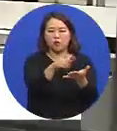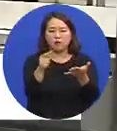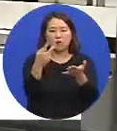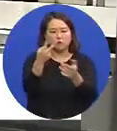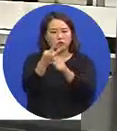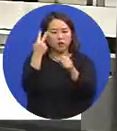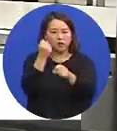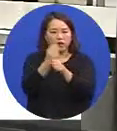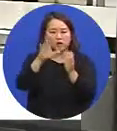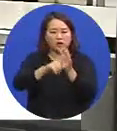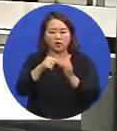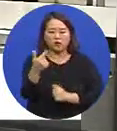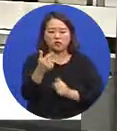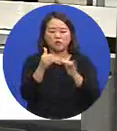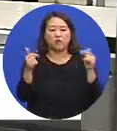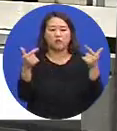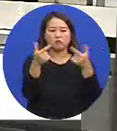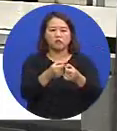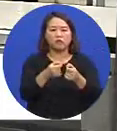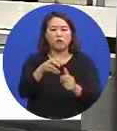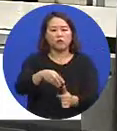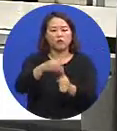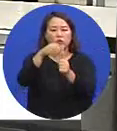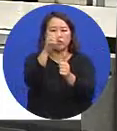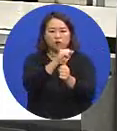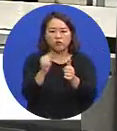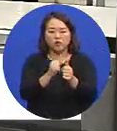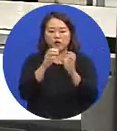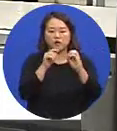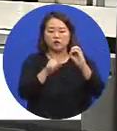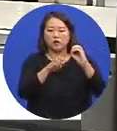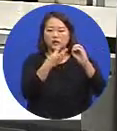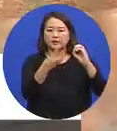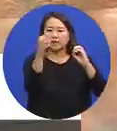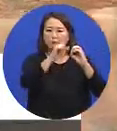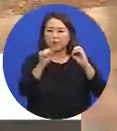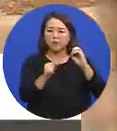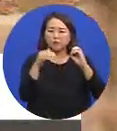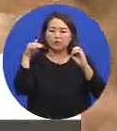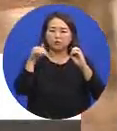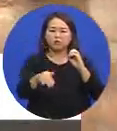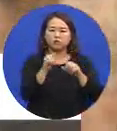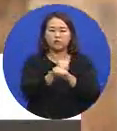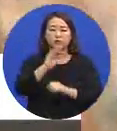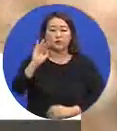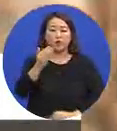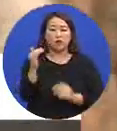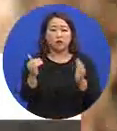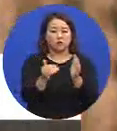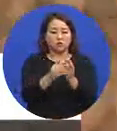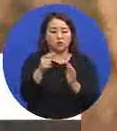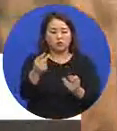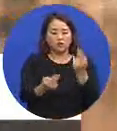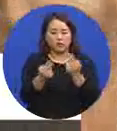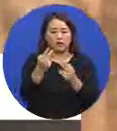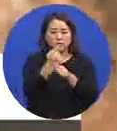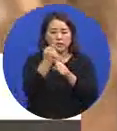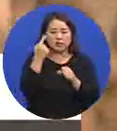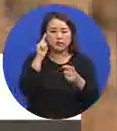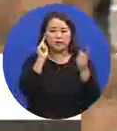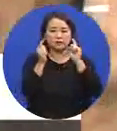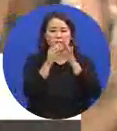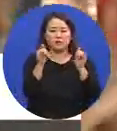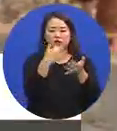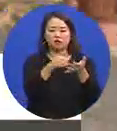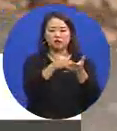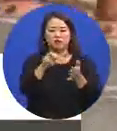줄었고 고용률은 58.3%로 0.3%포인트 떨어졌습니다. 반면 지난해 실업자 수는 2만